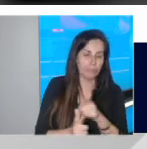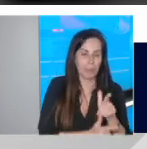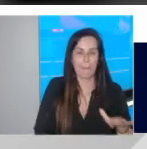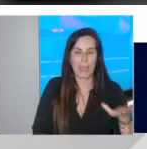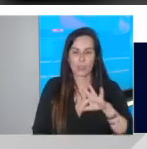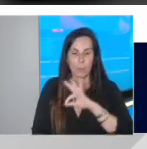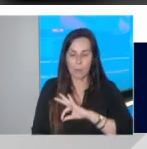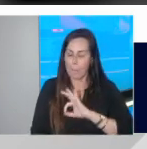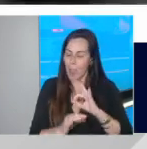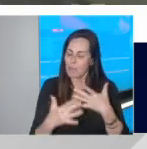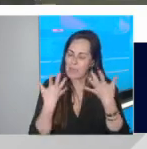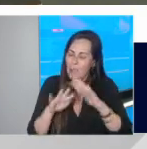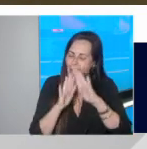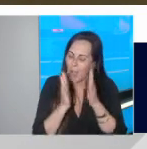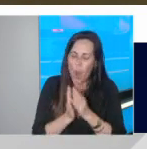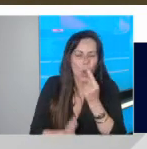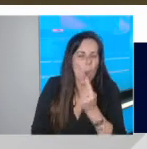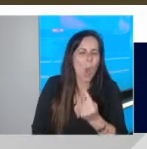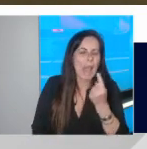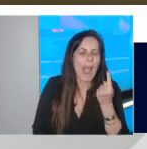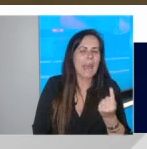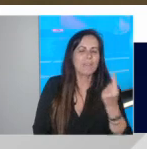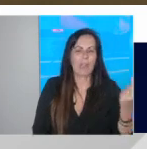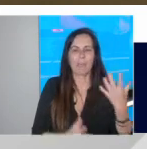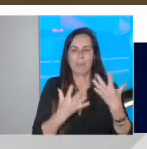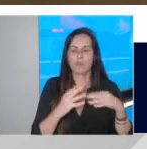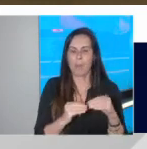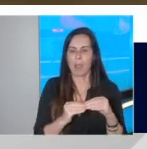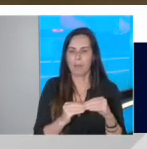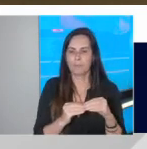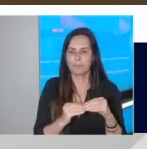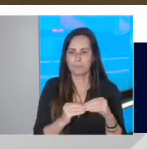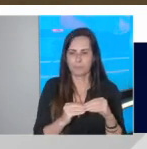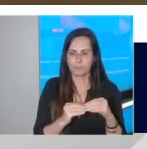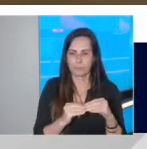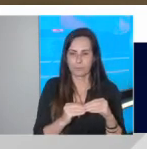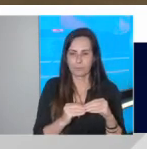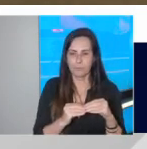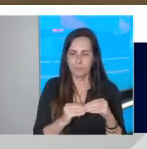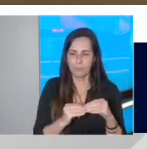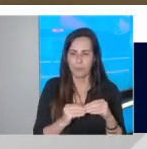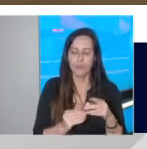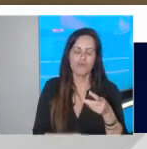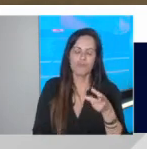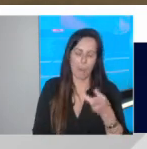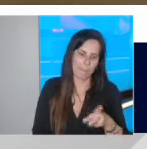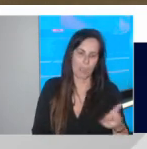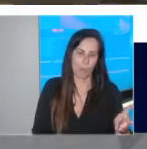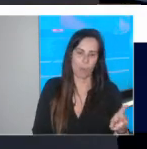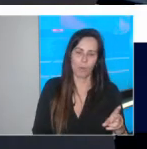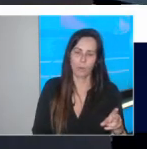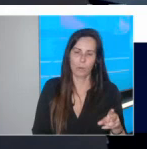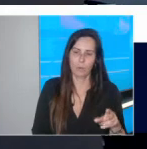פלוטבה, וממש מדווחת לה על כל אחד ואחד מבני המשפחה שלה על רציחתם, ועד